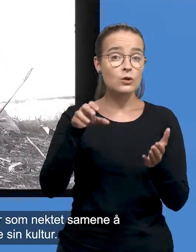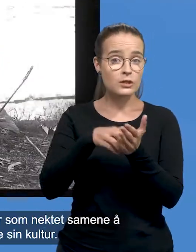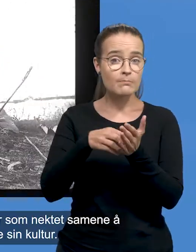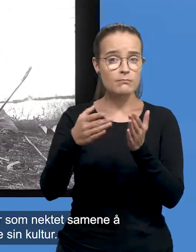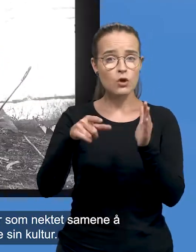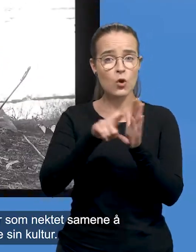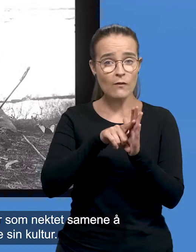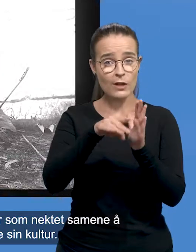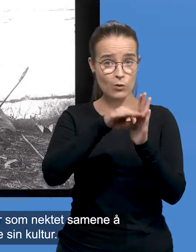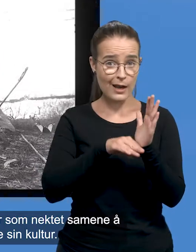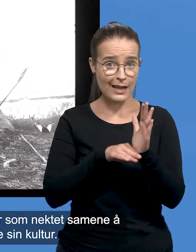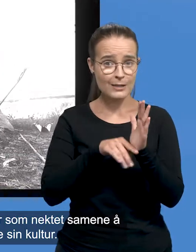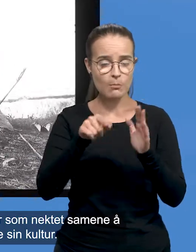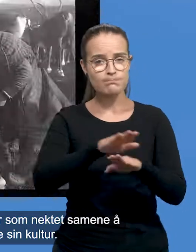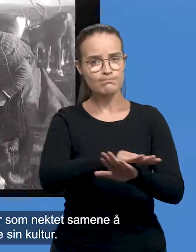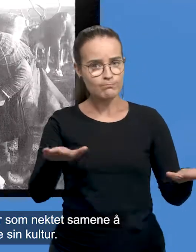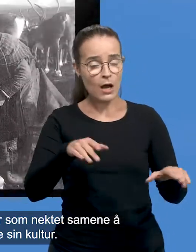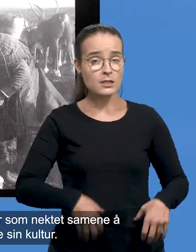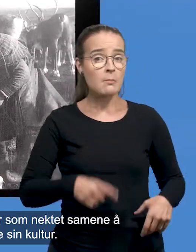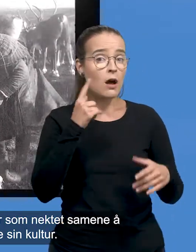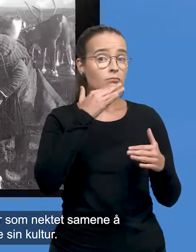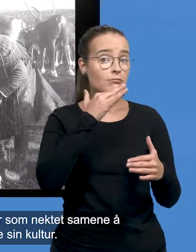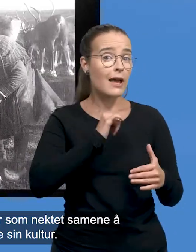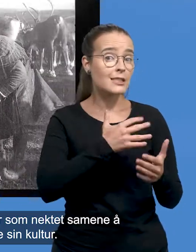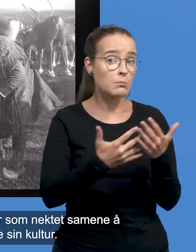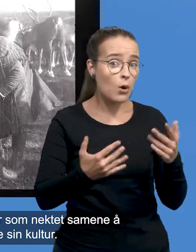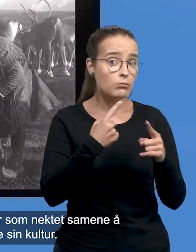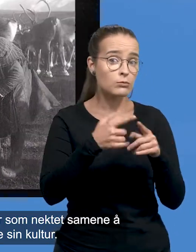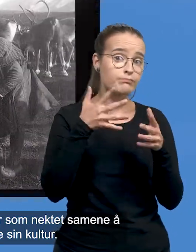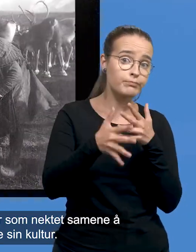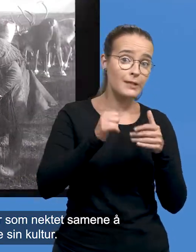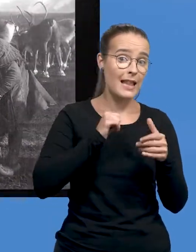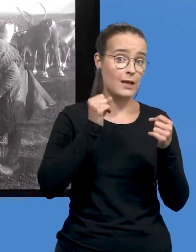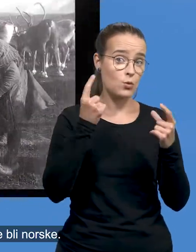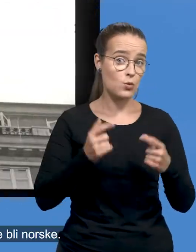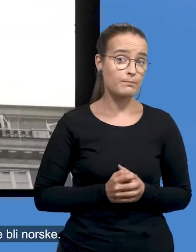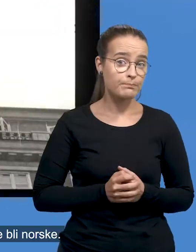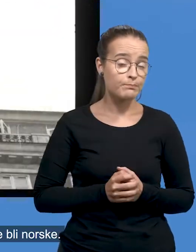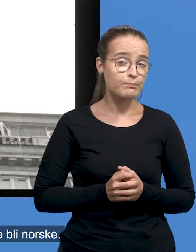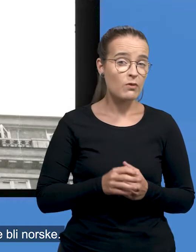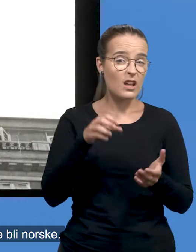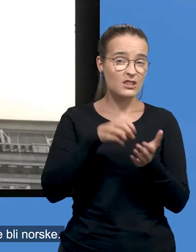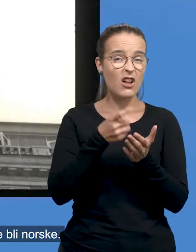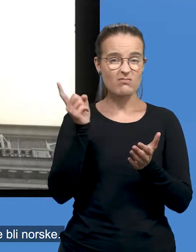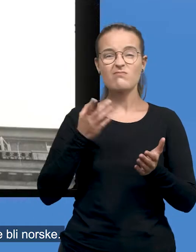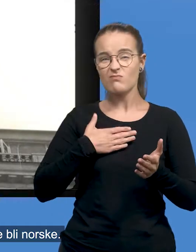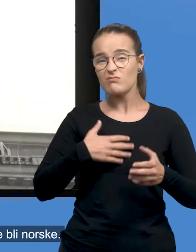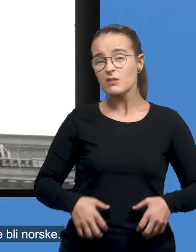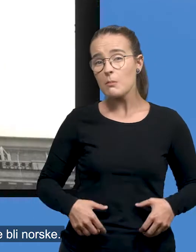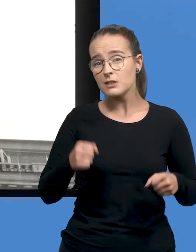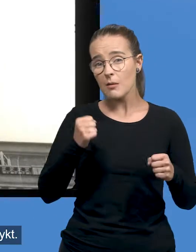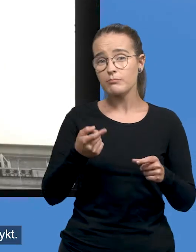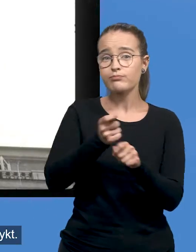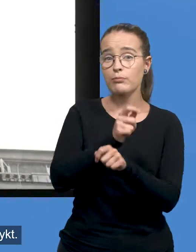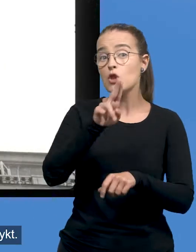lagde lover og regler som nektet samer å snakke språket sitt og utøve sin kultur. Fordi staten ville at samene skulle bli